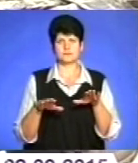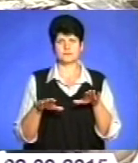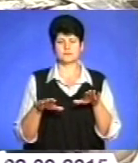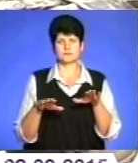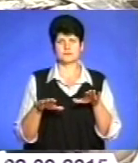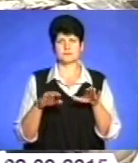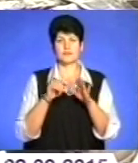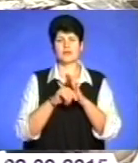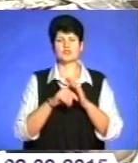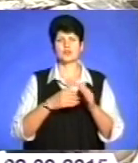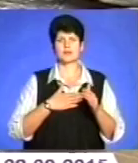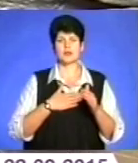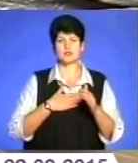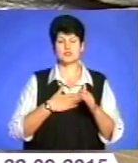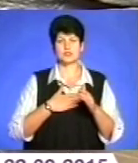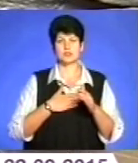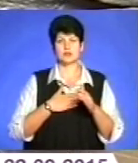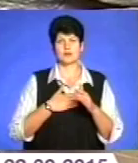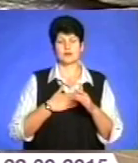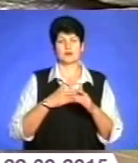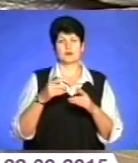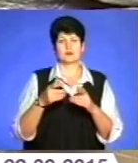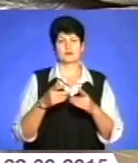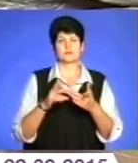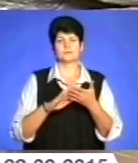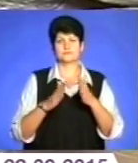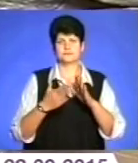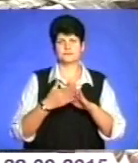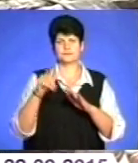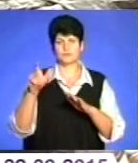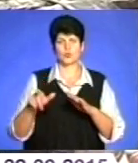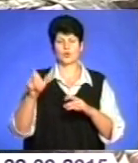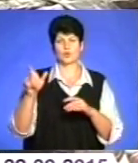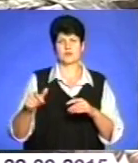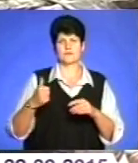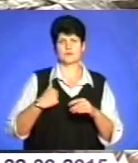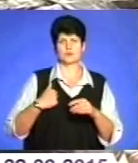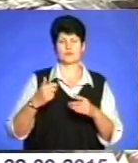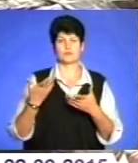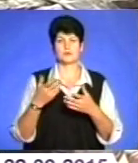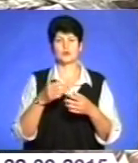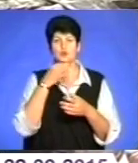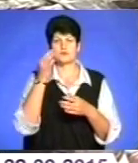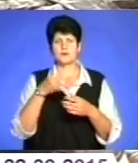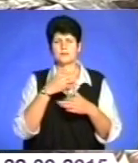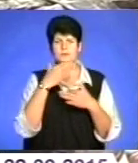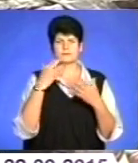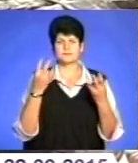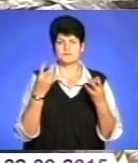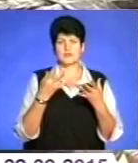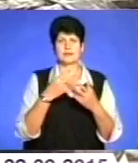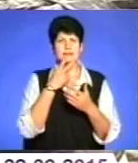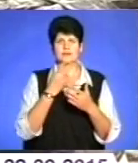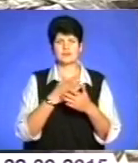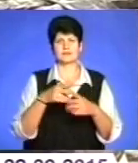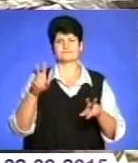значить, наші координати, люди з військовим бойовим досвідом, розуміють, що солдату зараз дуже багато чого потрібно, незважаючи на всі ці так